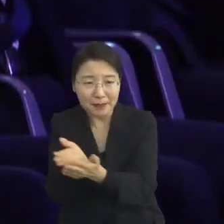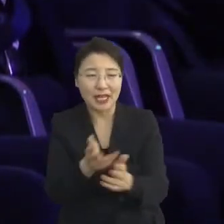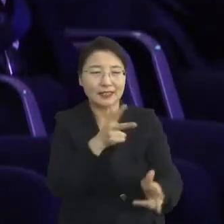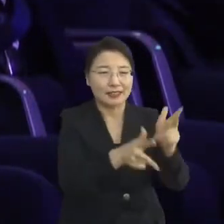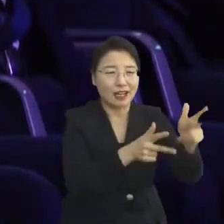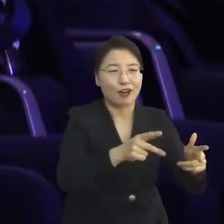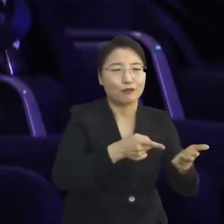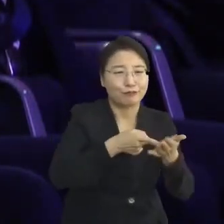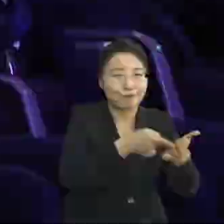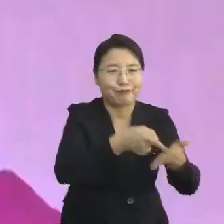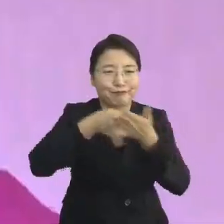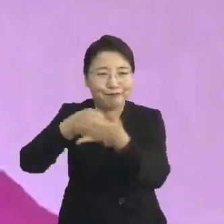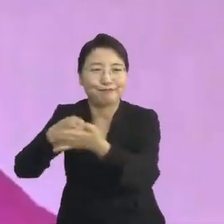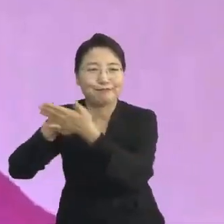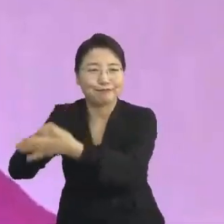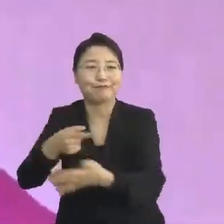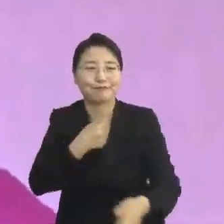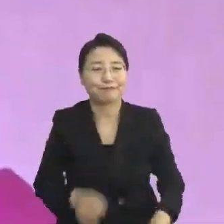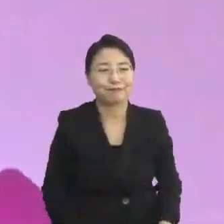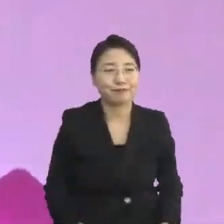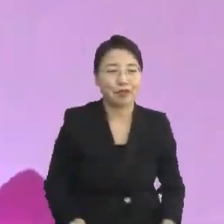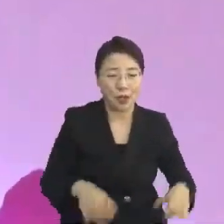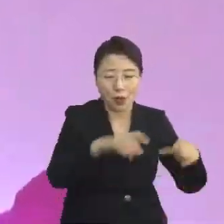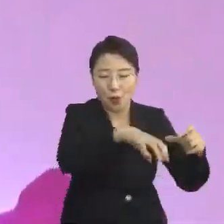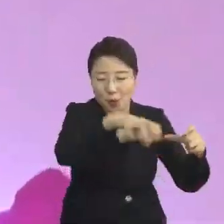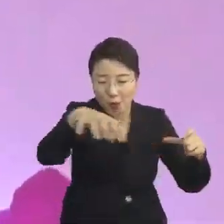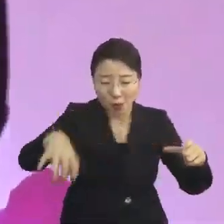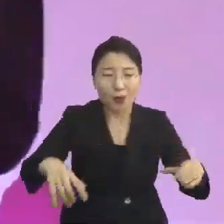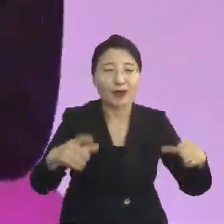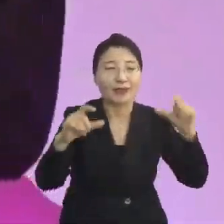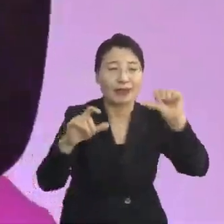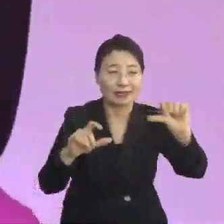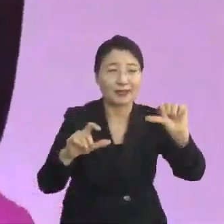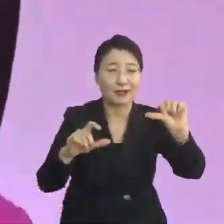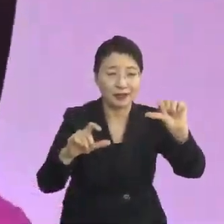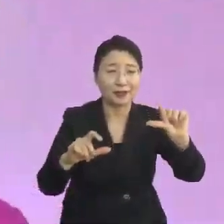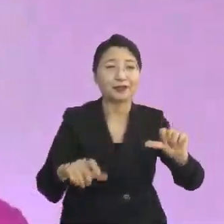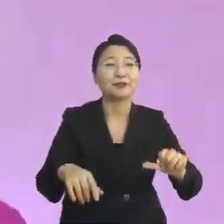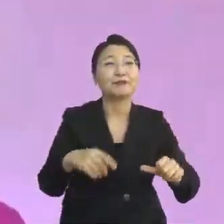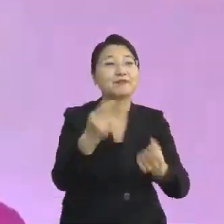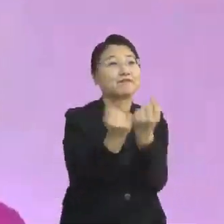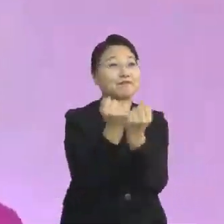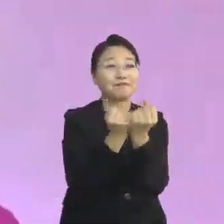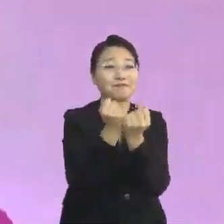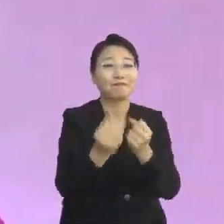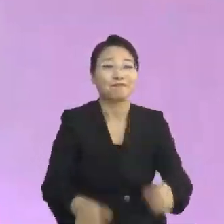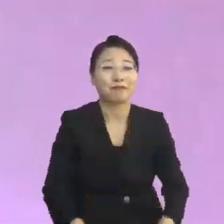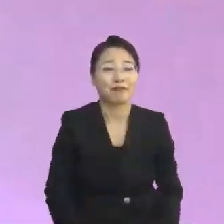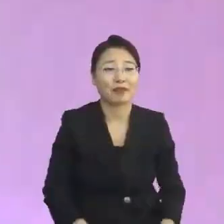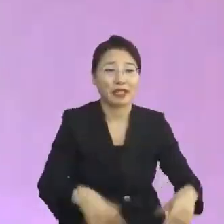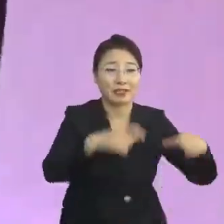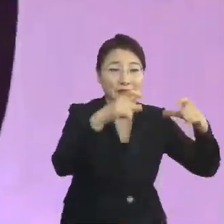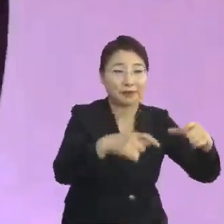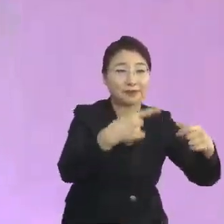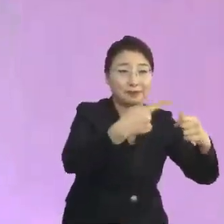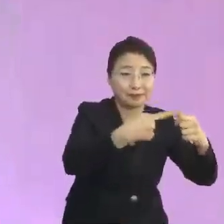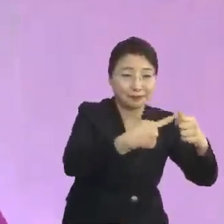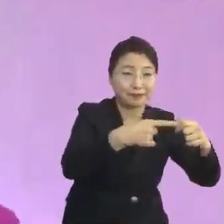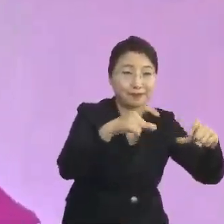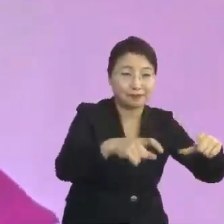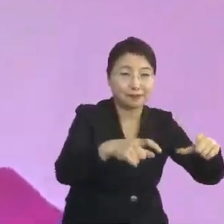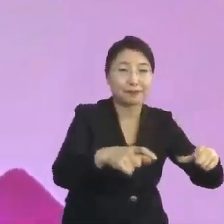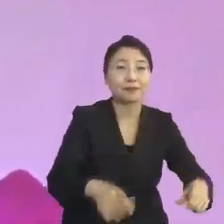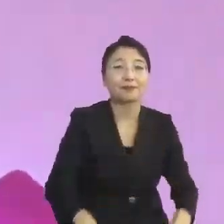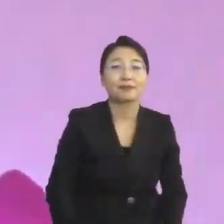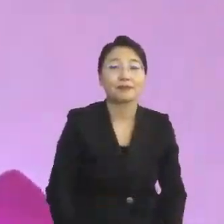추진하겠습니다. 5대 권역별 지역 생활권을 설명드리겠습니다. 제1권역